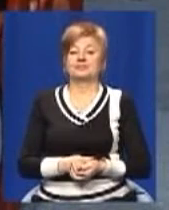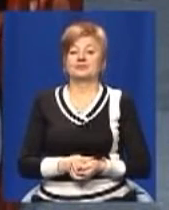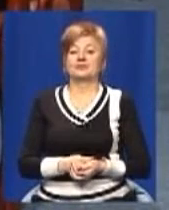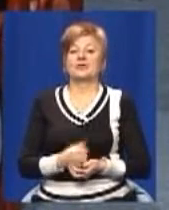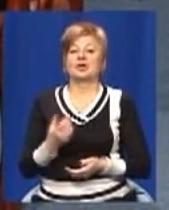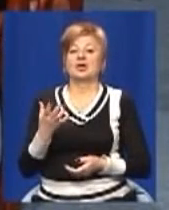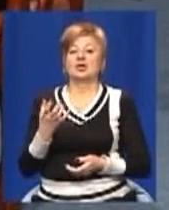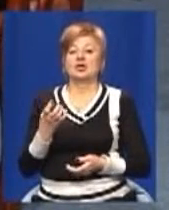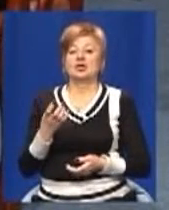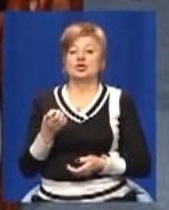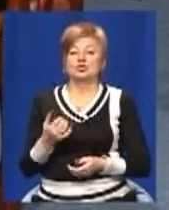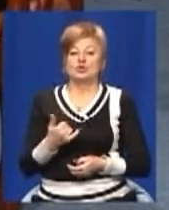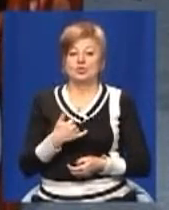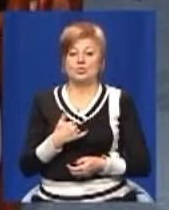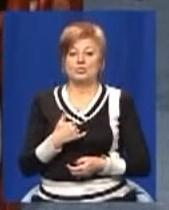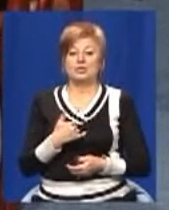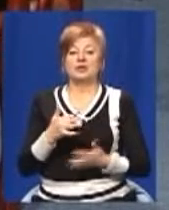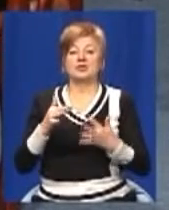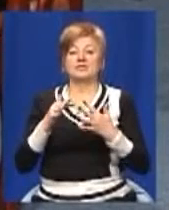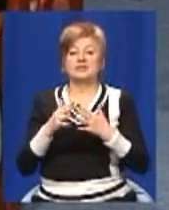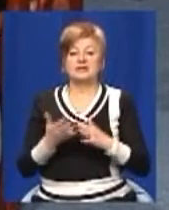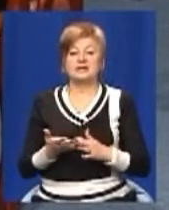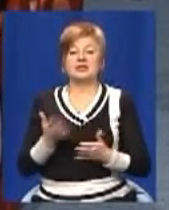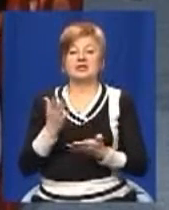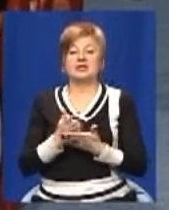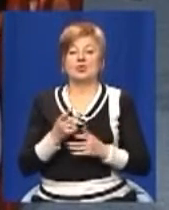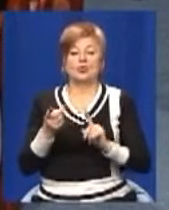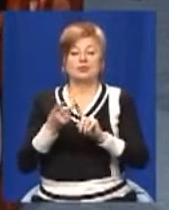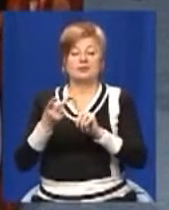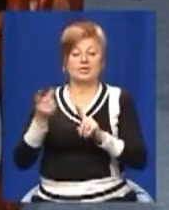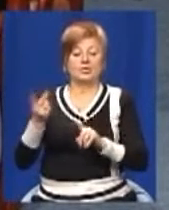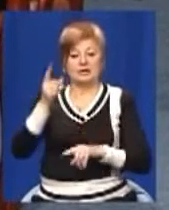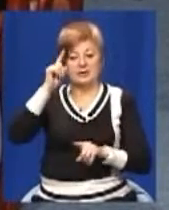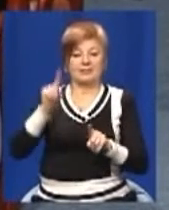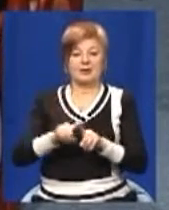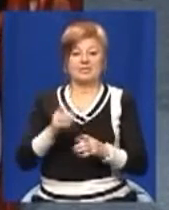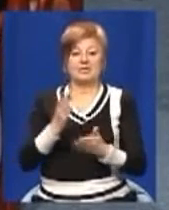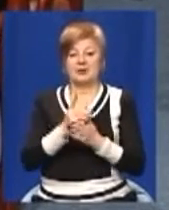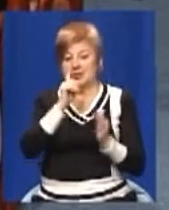І ще у мене в селі двоюродного брата є